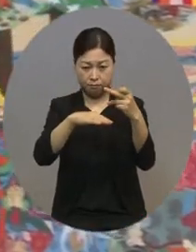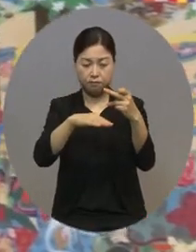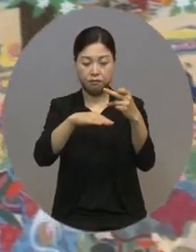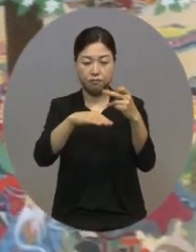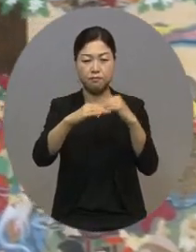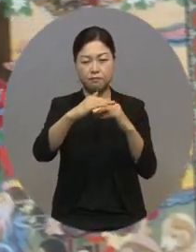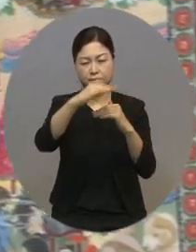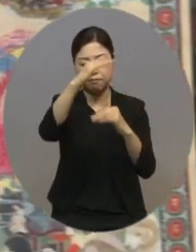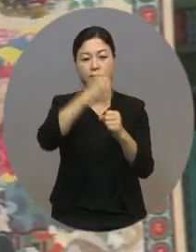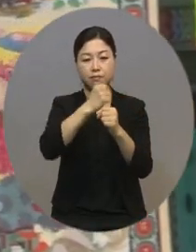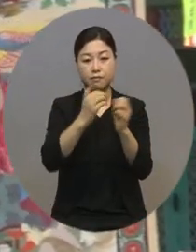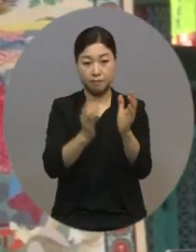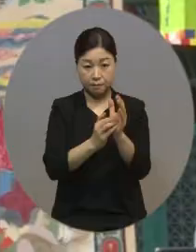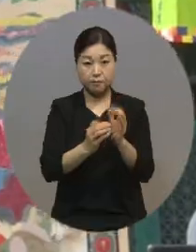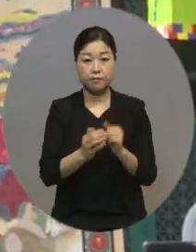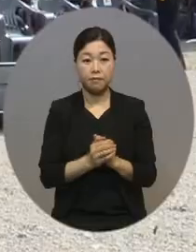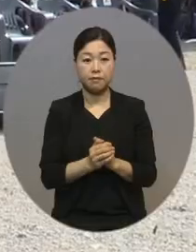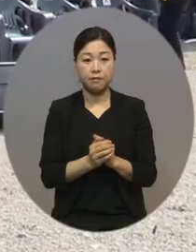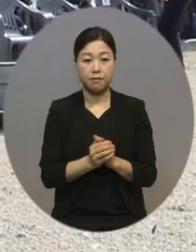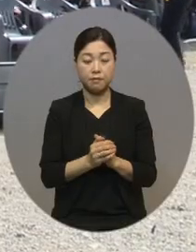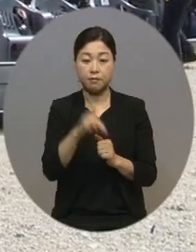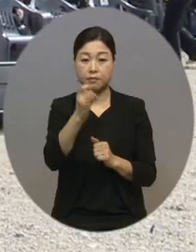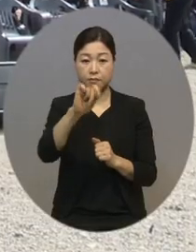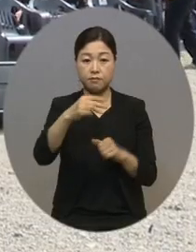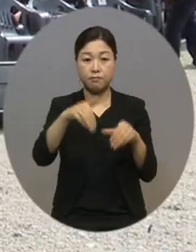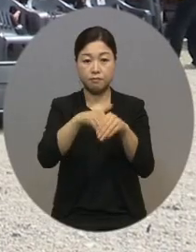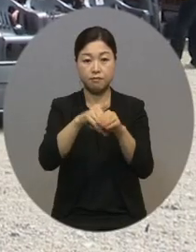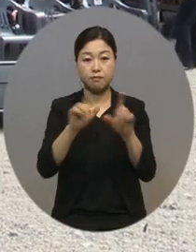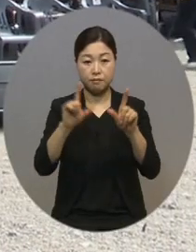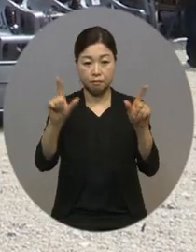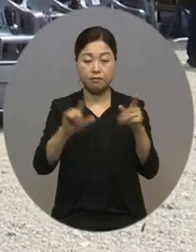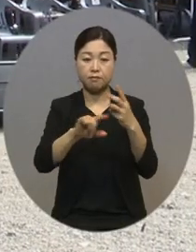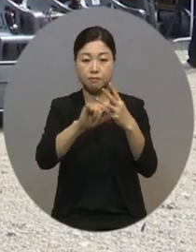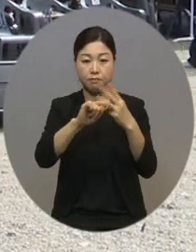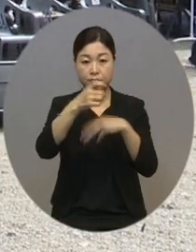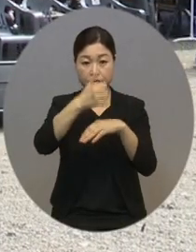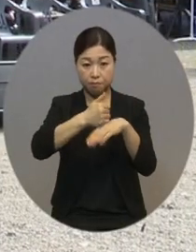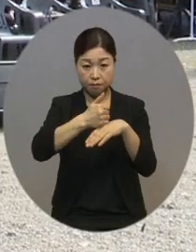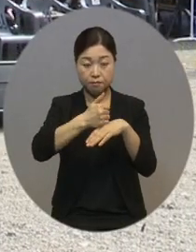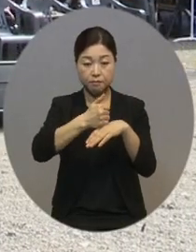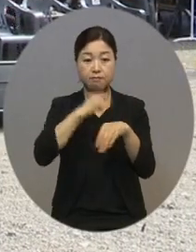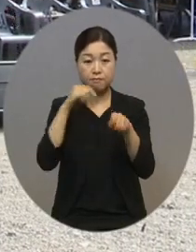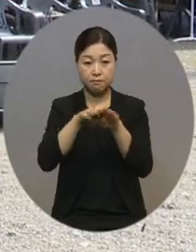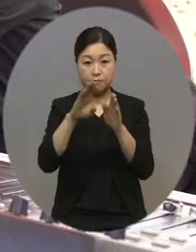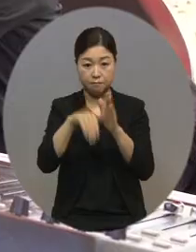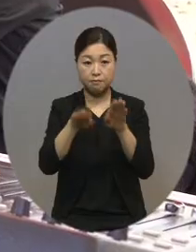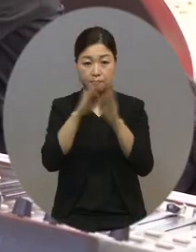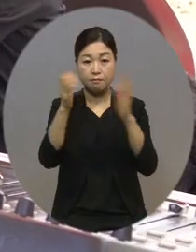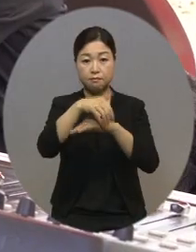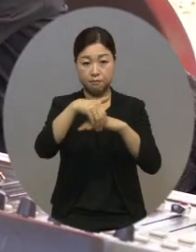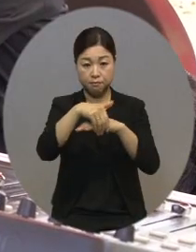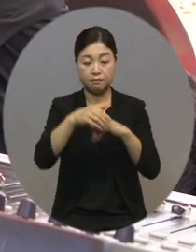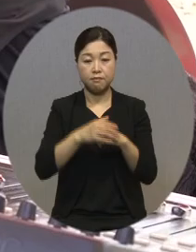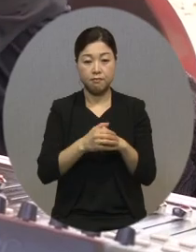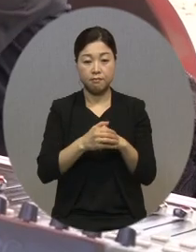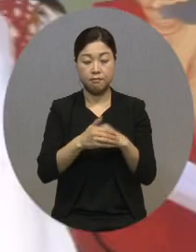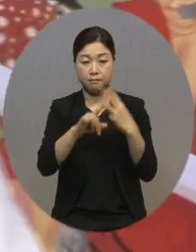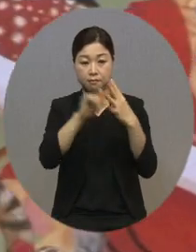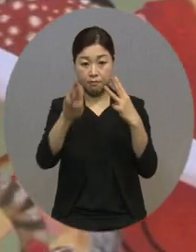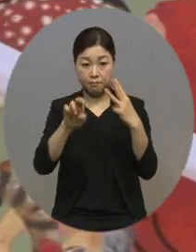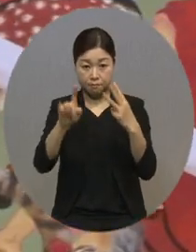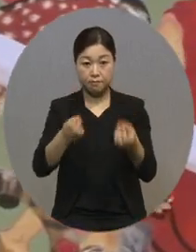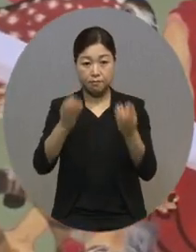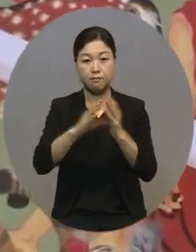기념하기 위해 청운사는 괴불 문화의 날을 매년 3월 마지막 주 일요일에 개최하기로 하였고, 지난 31일